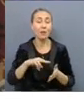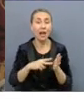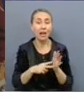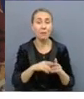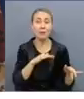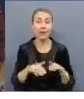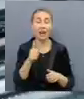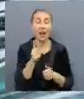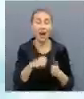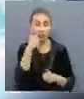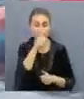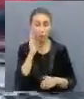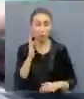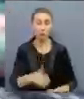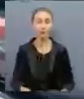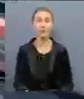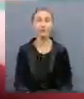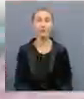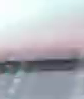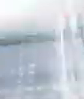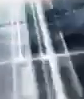мероприятие ежегодным.